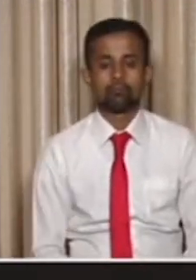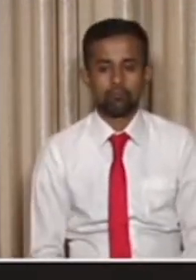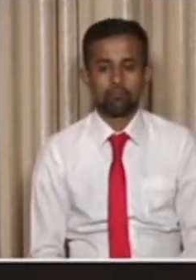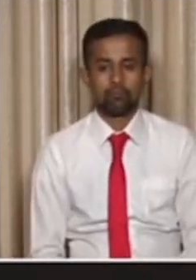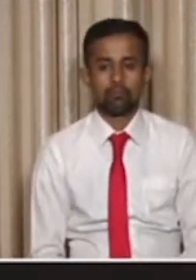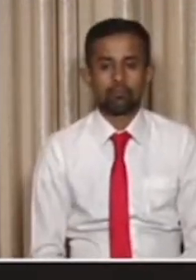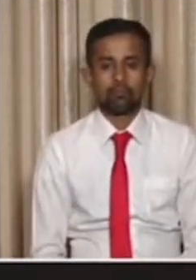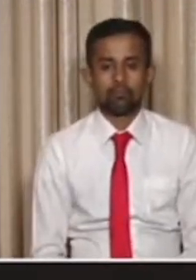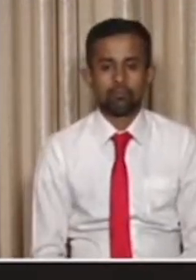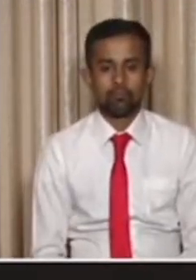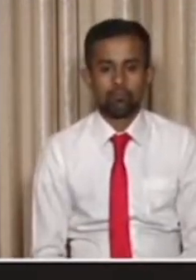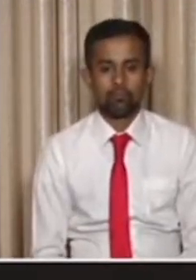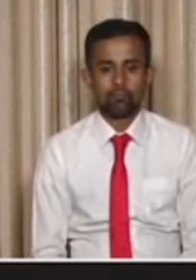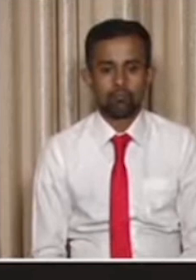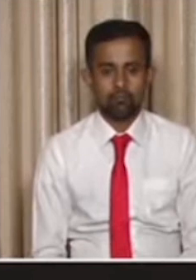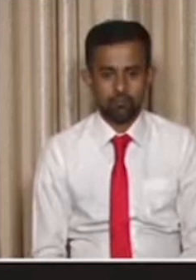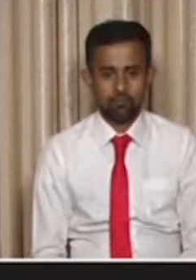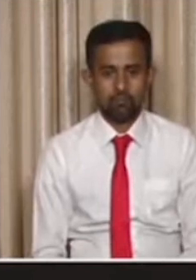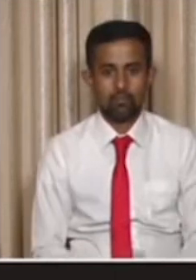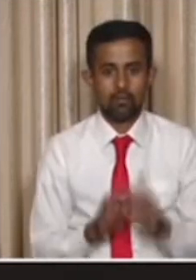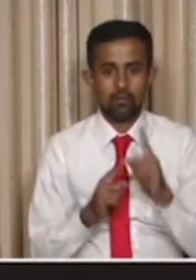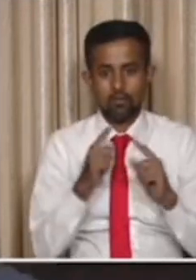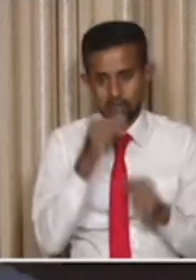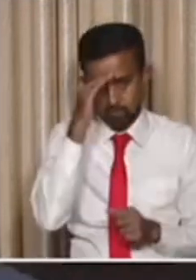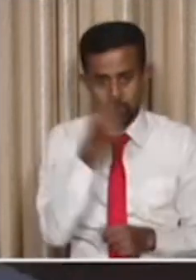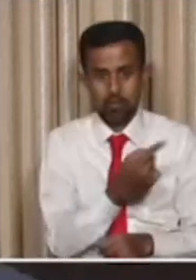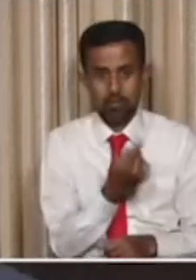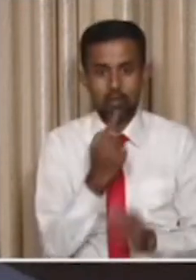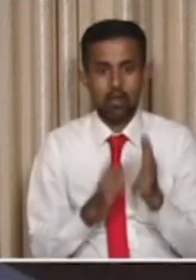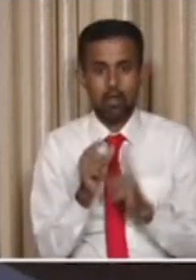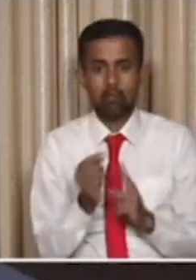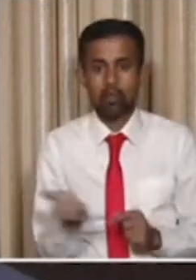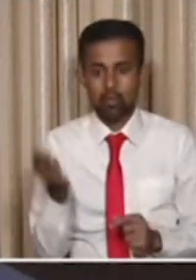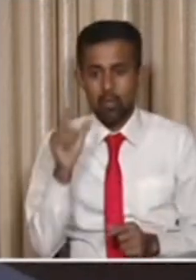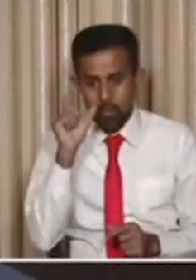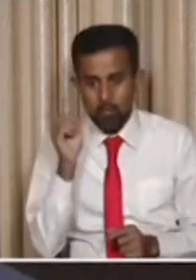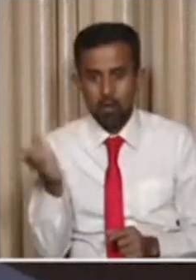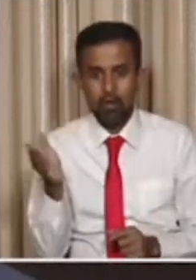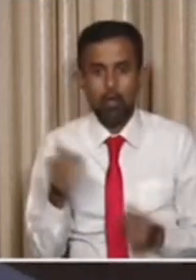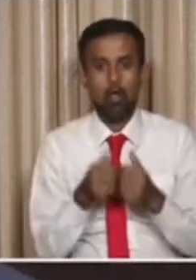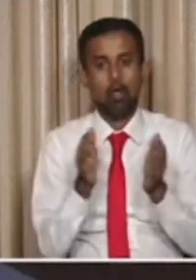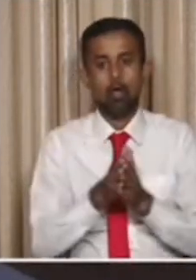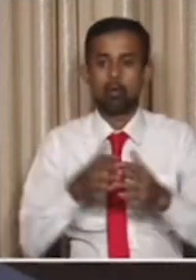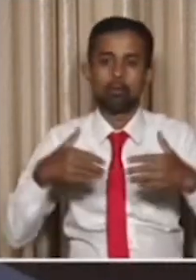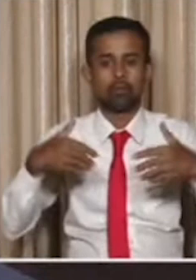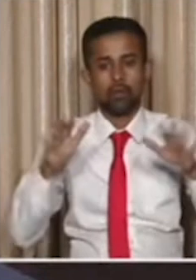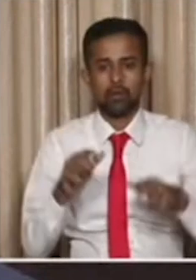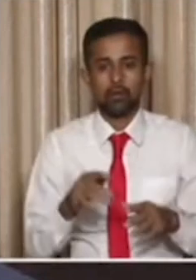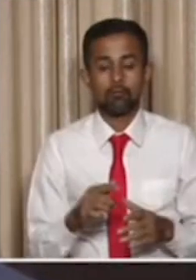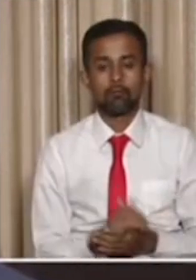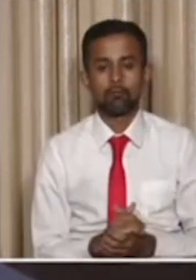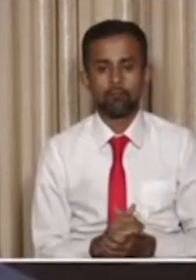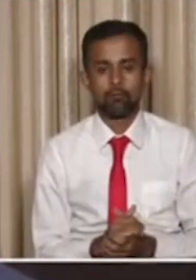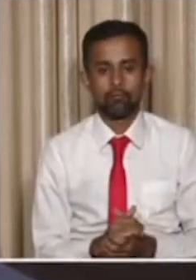Ina dia. Ina bangkeran lah, yang baru kata naik tu mana ni, tu mana kena amati beraya, yang debal agan ini nolu, ukuran yang anda ini, langgan dia, ini mana kata anda